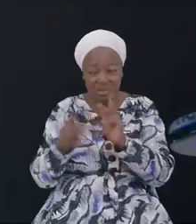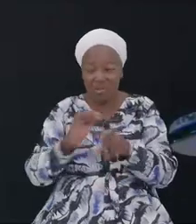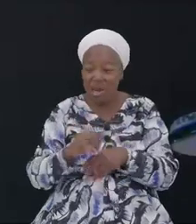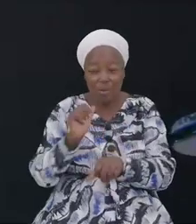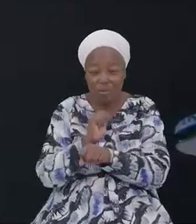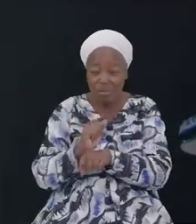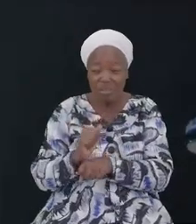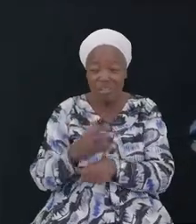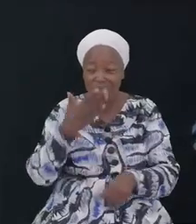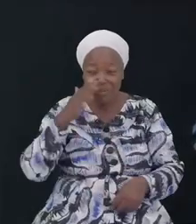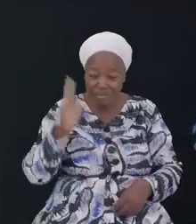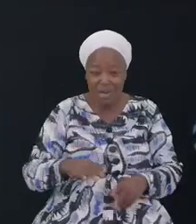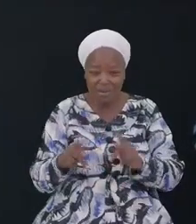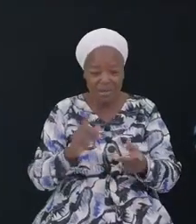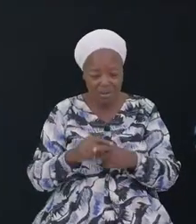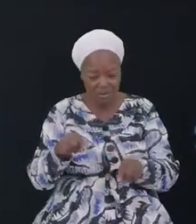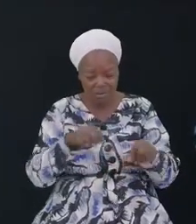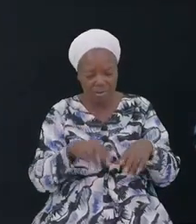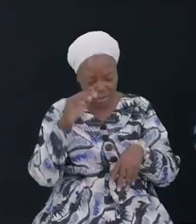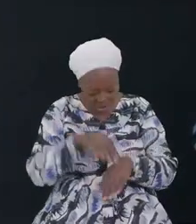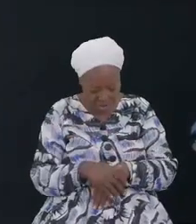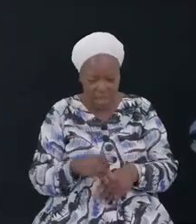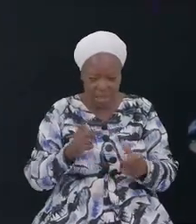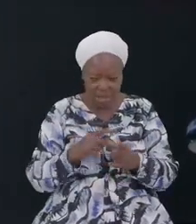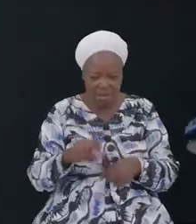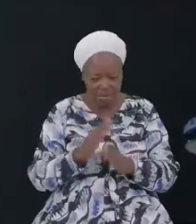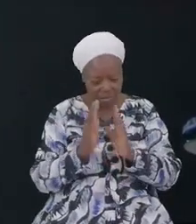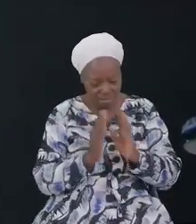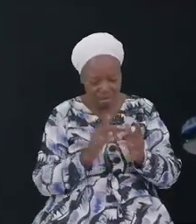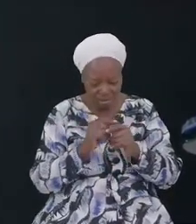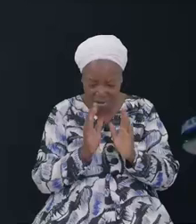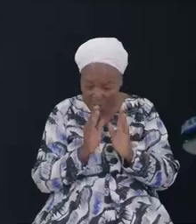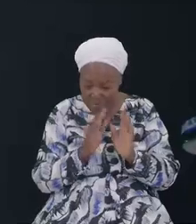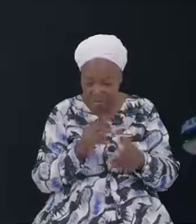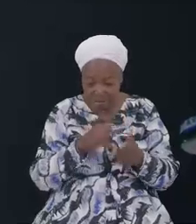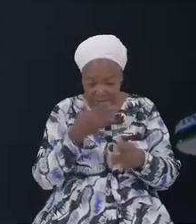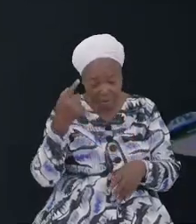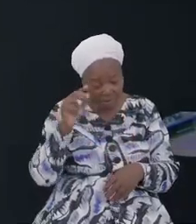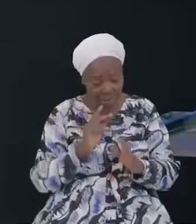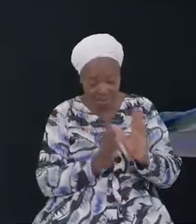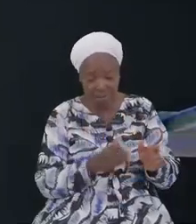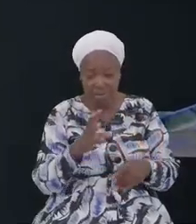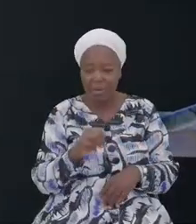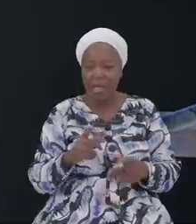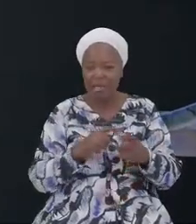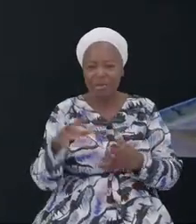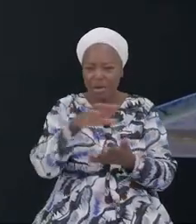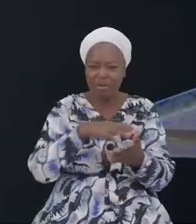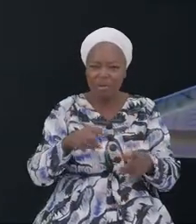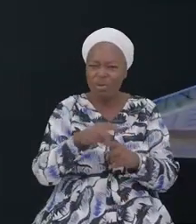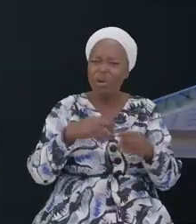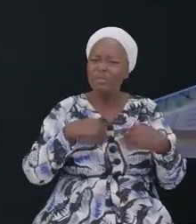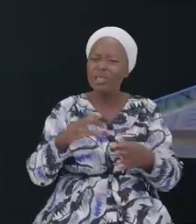opération, vous baissez la tête, vous regardez de l'autre côté, votre tête est dispersée. Mais si vous avez l'Esprit de Dieu, et que vous